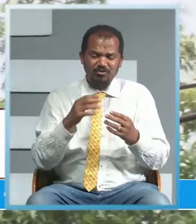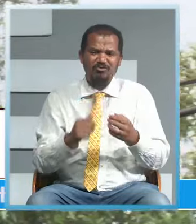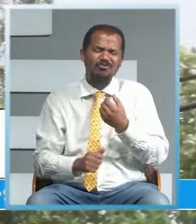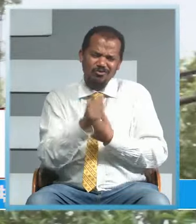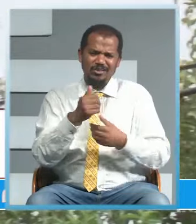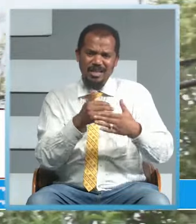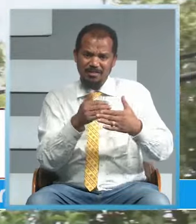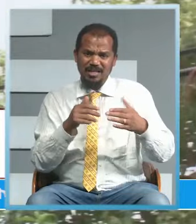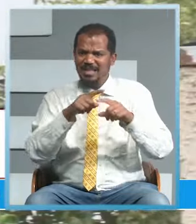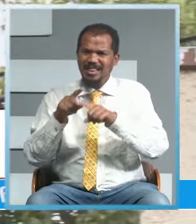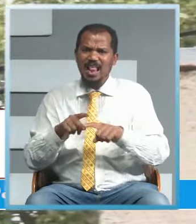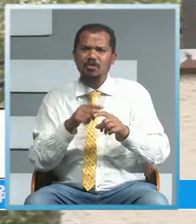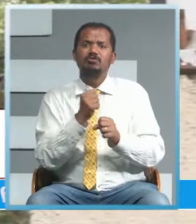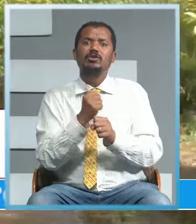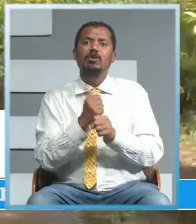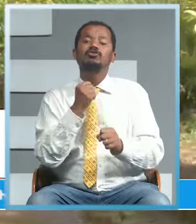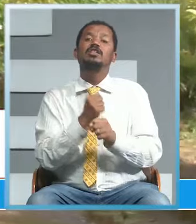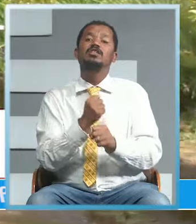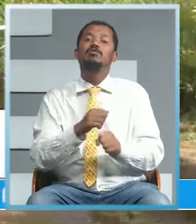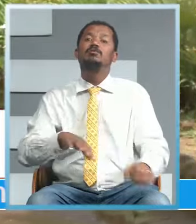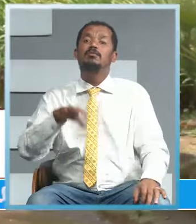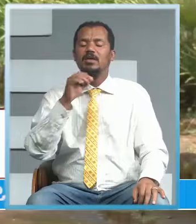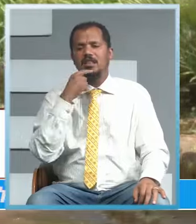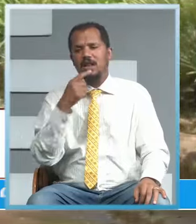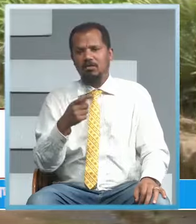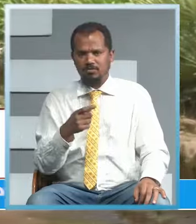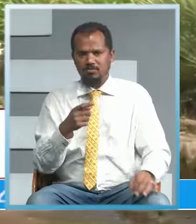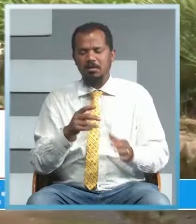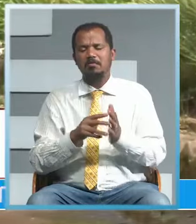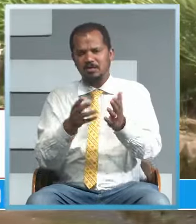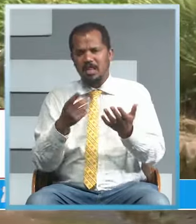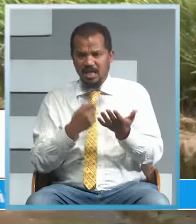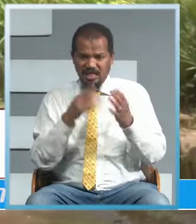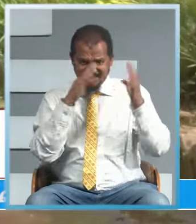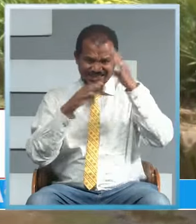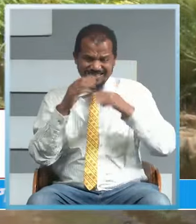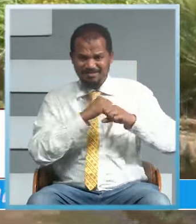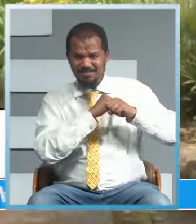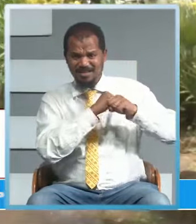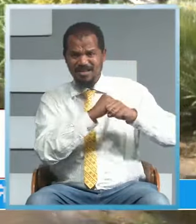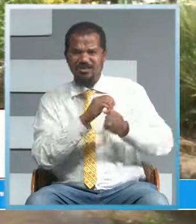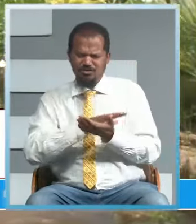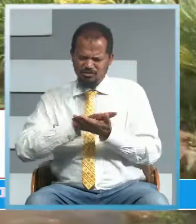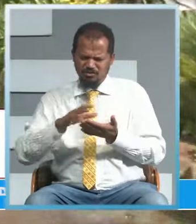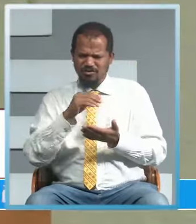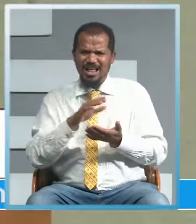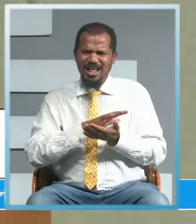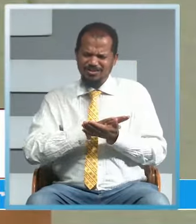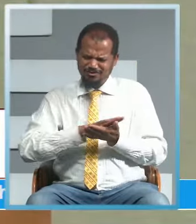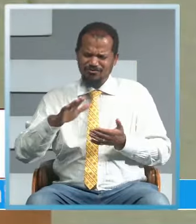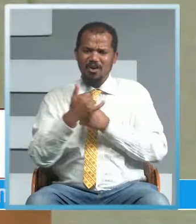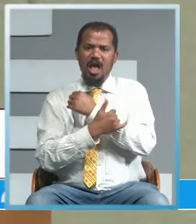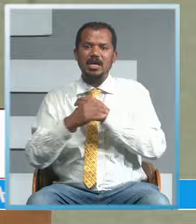የችግሩን ጎጂነት ለመቀነስ የተለያዩ ስራዎች እየተሰሩ እንደሚገኝም አመልክቷል። ለአብነትም ይህንን ችግር በመከላከል ንጹህና